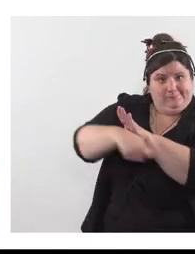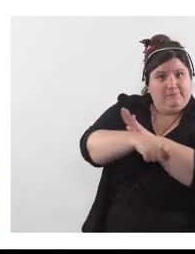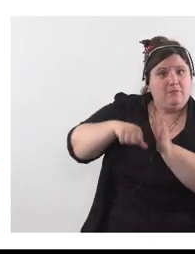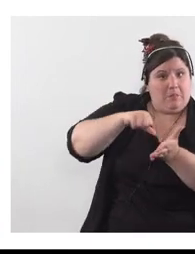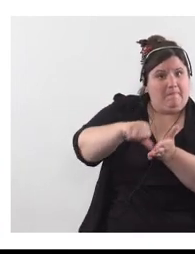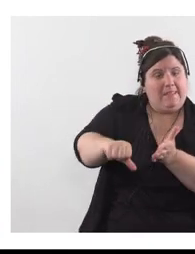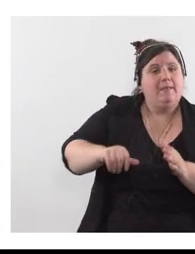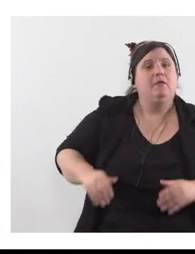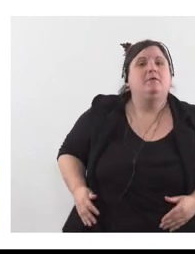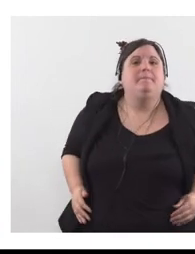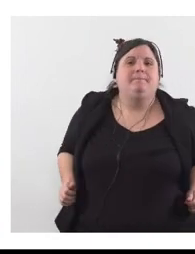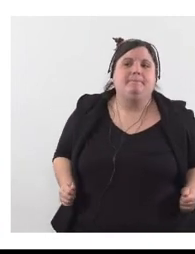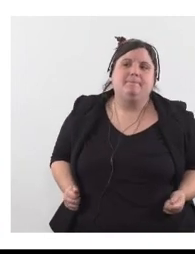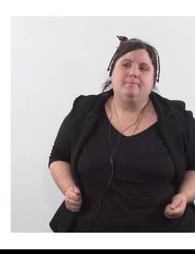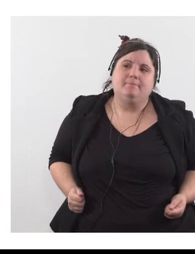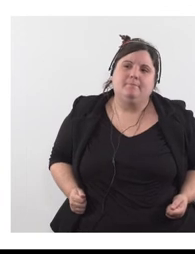commission.